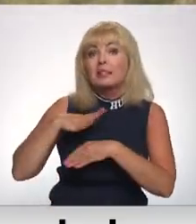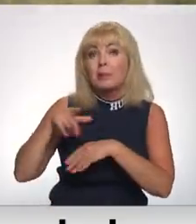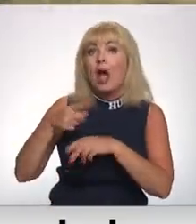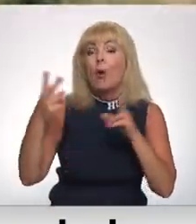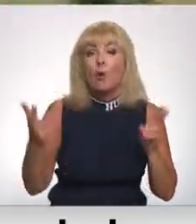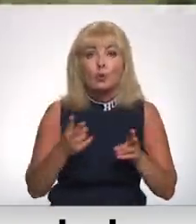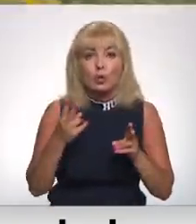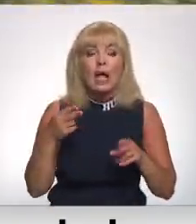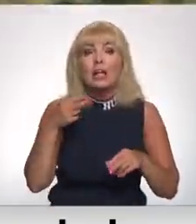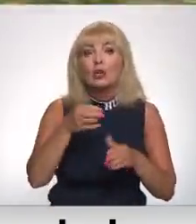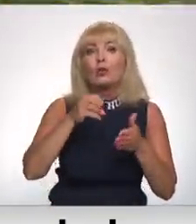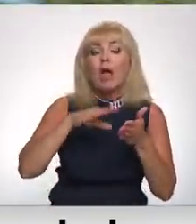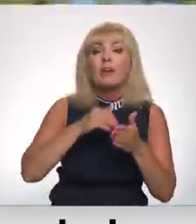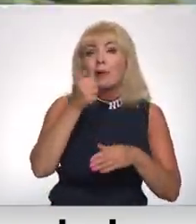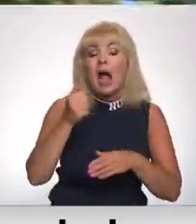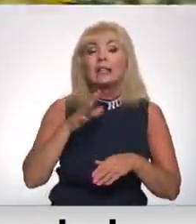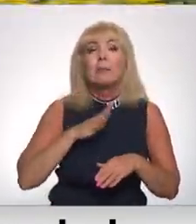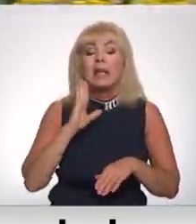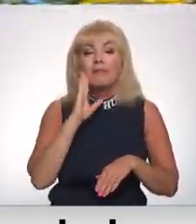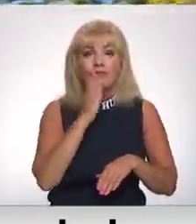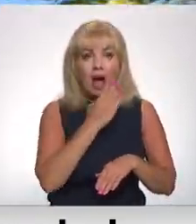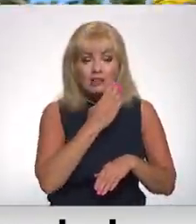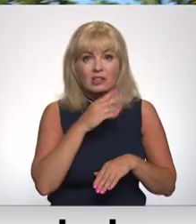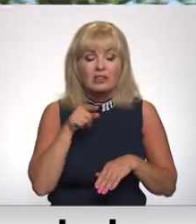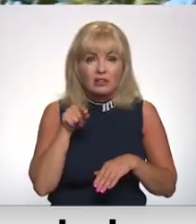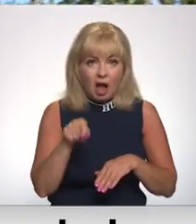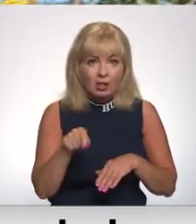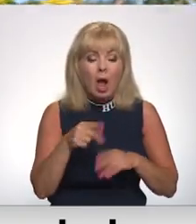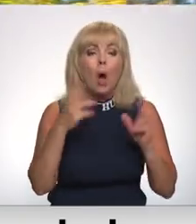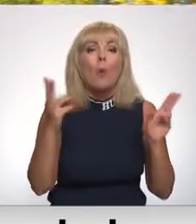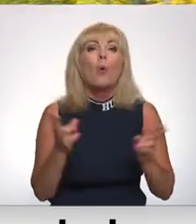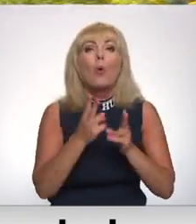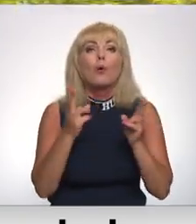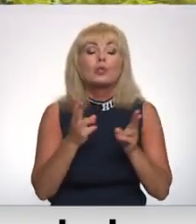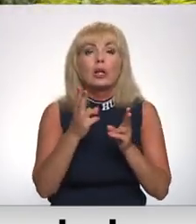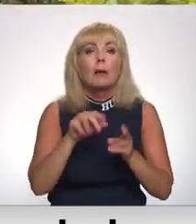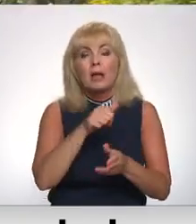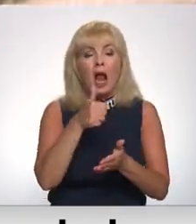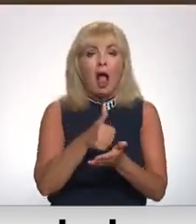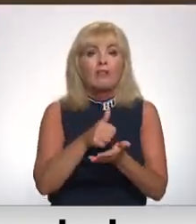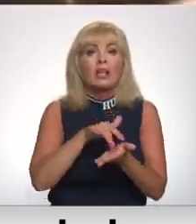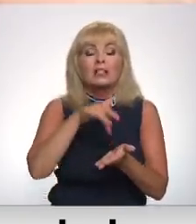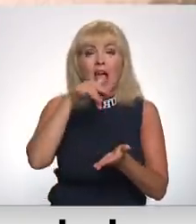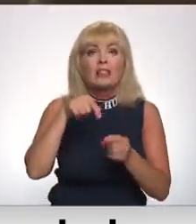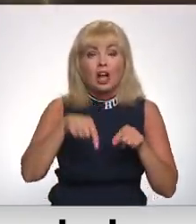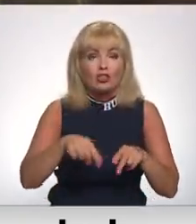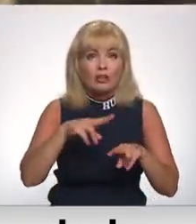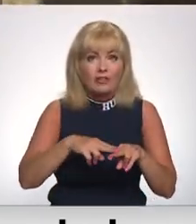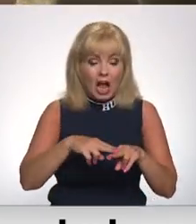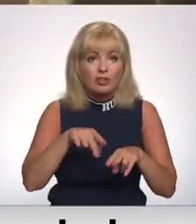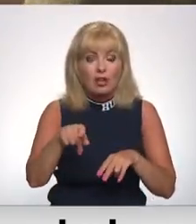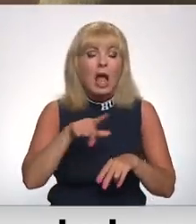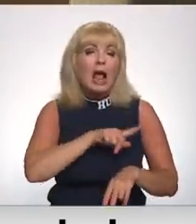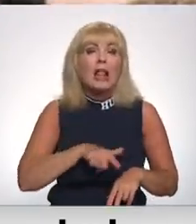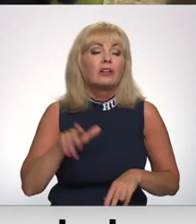ugunsgrēks, 2019. Gada vasarā, tātad mēs esam šī ugunsgrēki, tā var teikt, epicentrā pašā šobrīd. Edmunds Linde ir